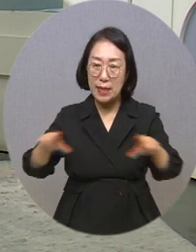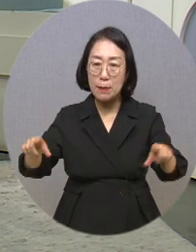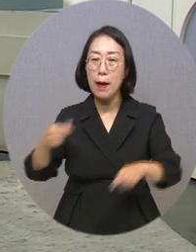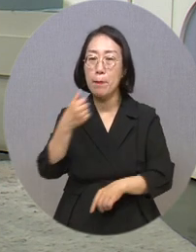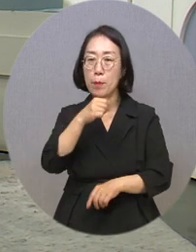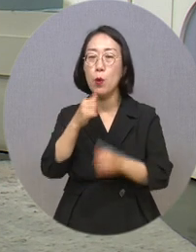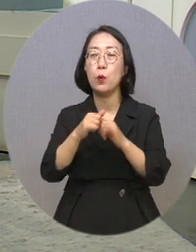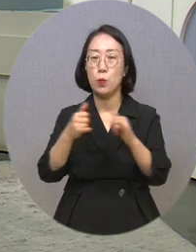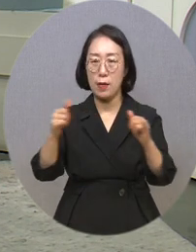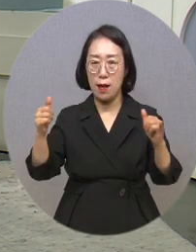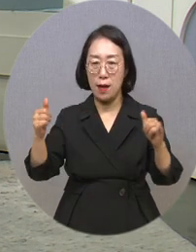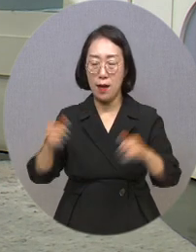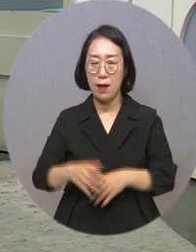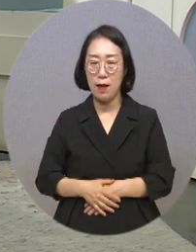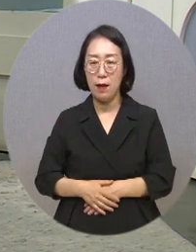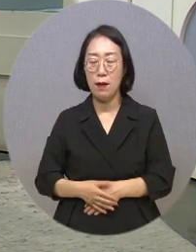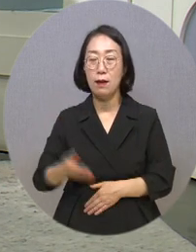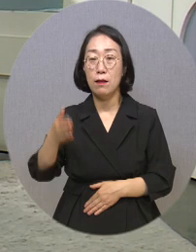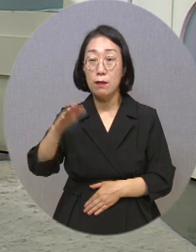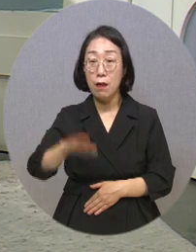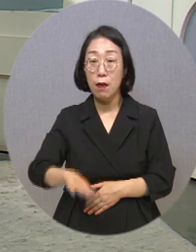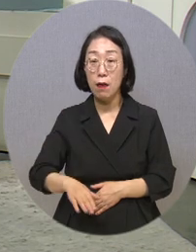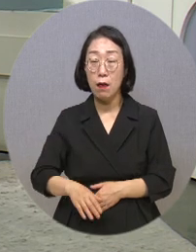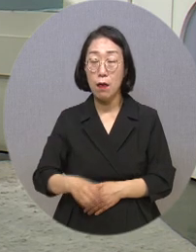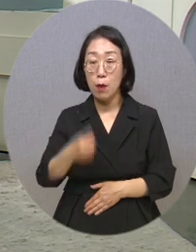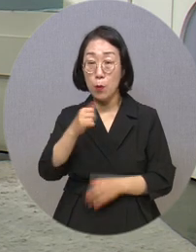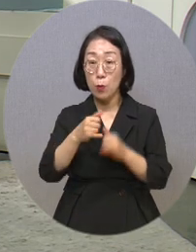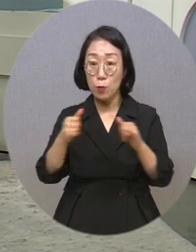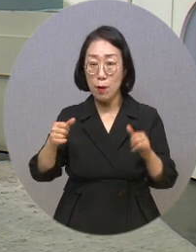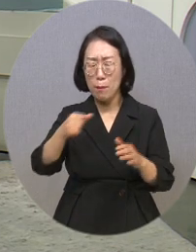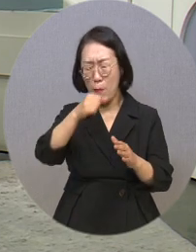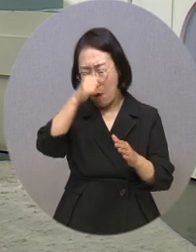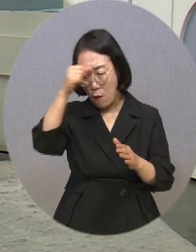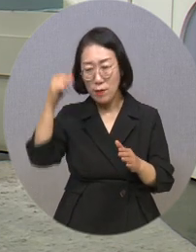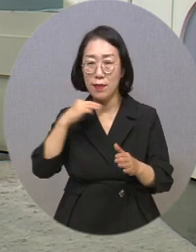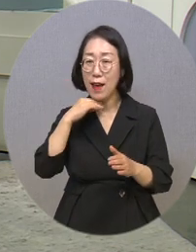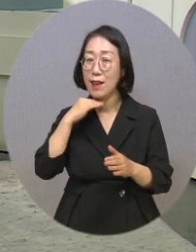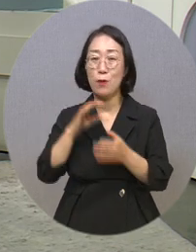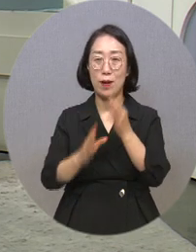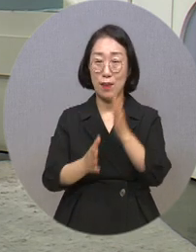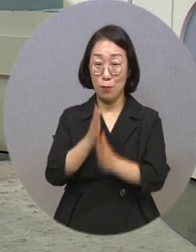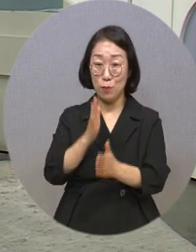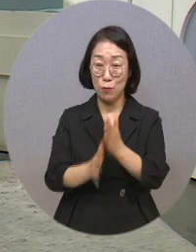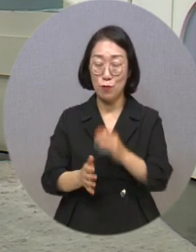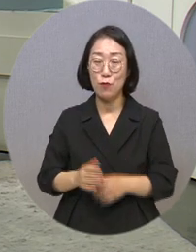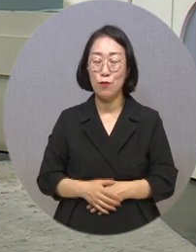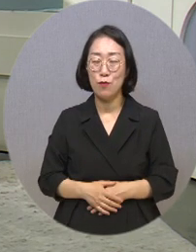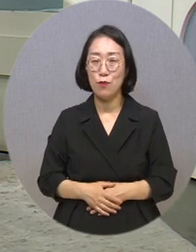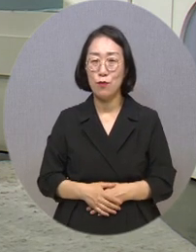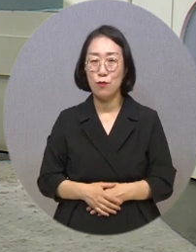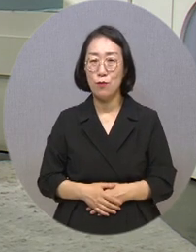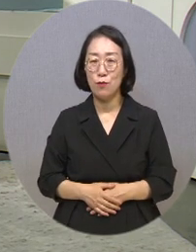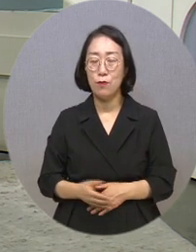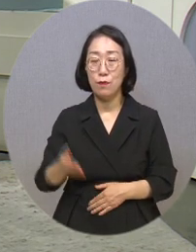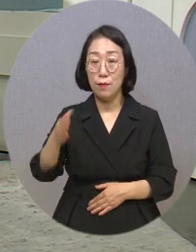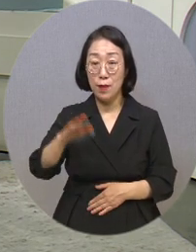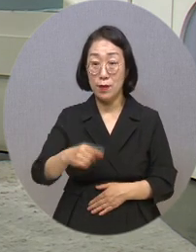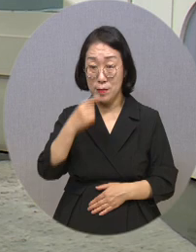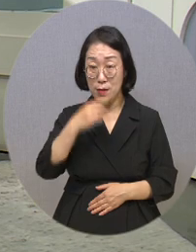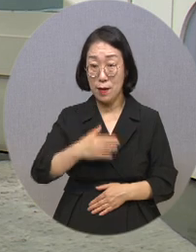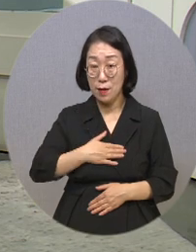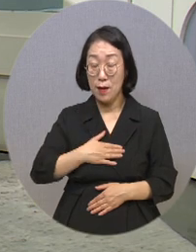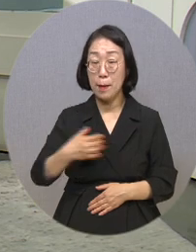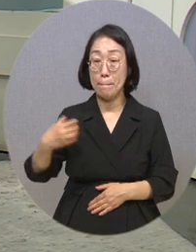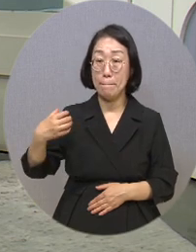있고요. 근데 뭐 변호사는 뭐 평생 변호사니까 그렇죠. 하는 것이고요. 근데 그 제가 맡고